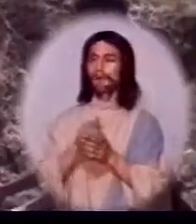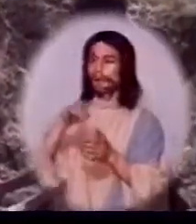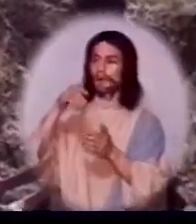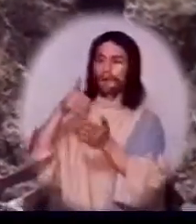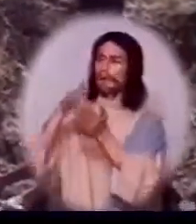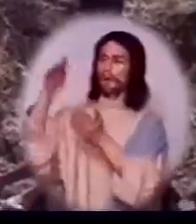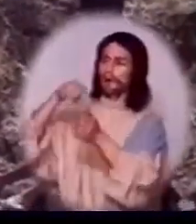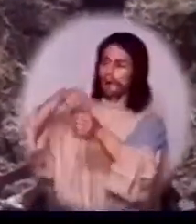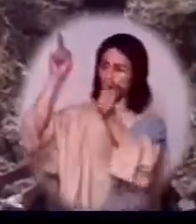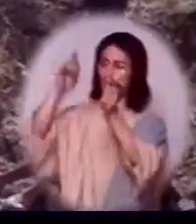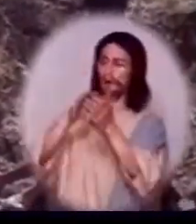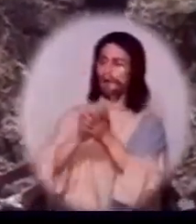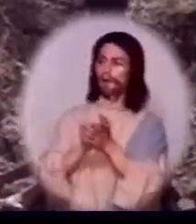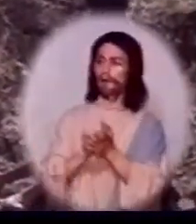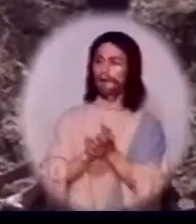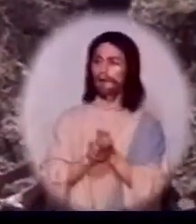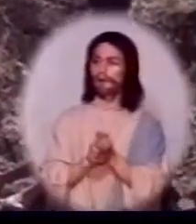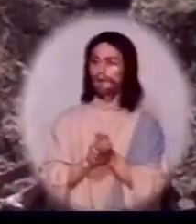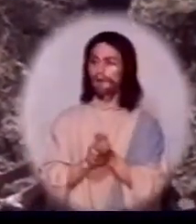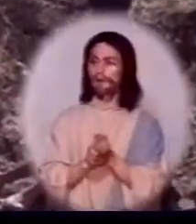여기서 떠나시오!